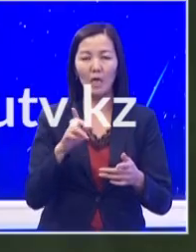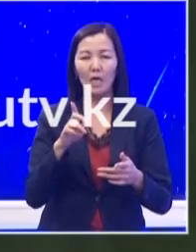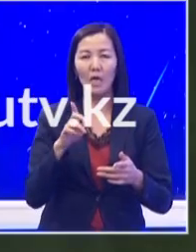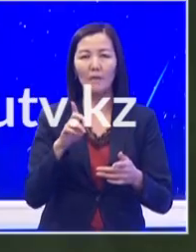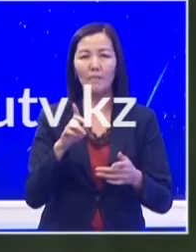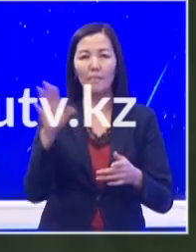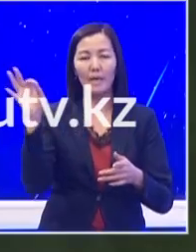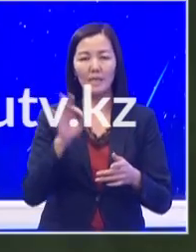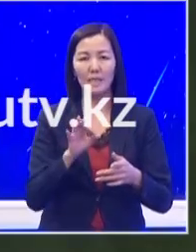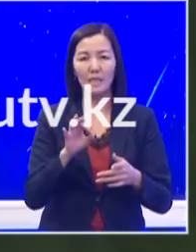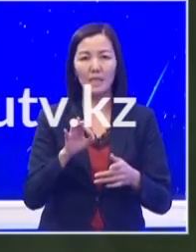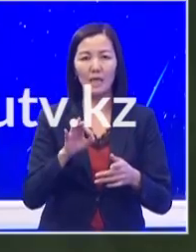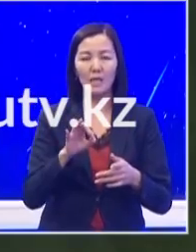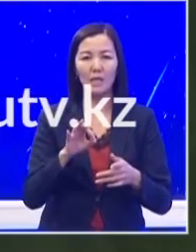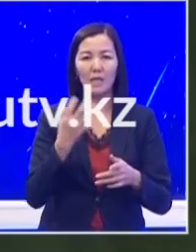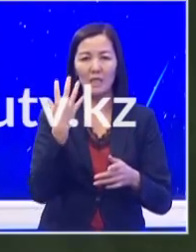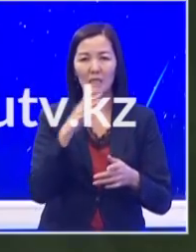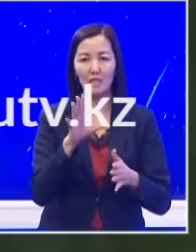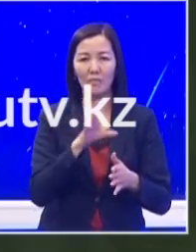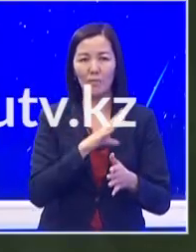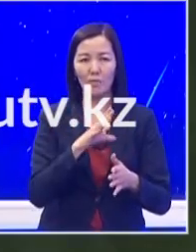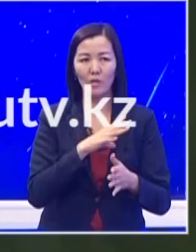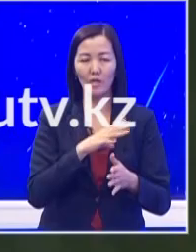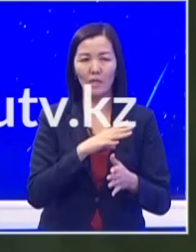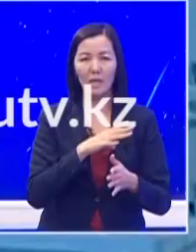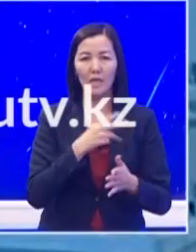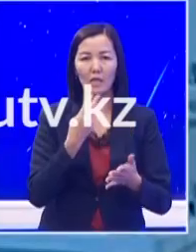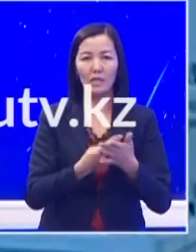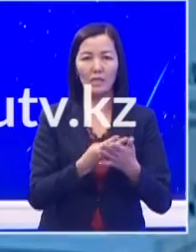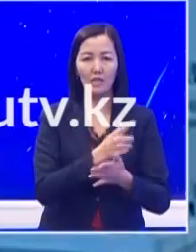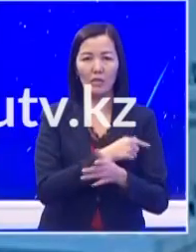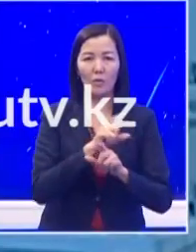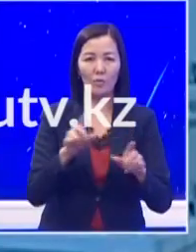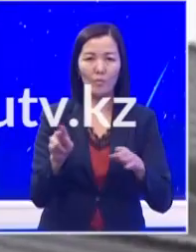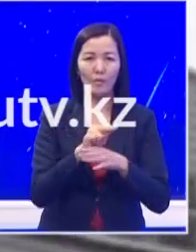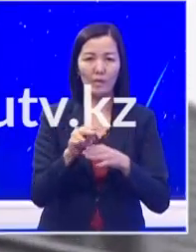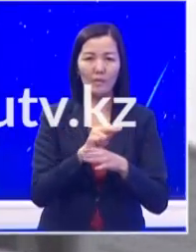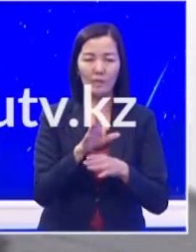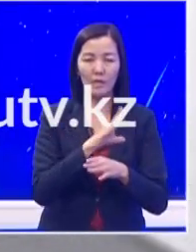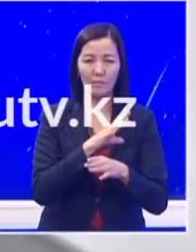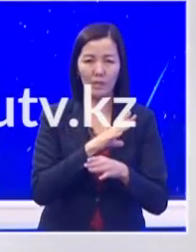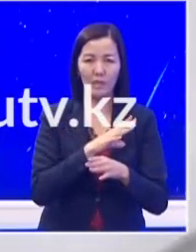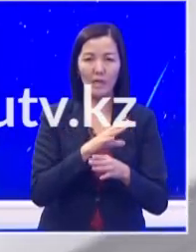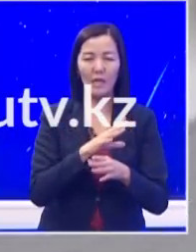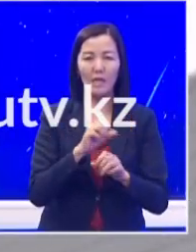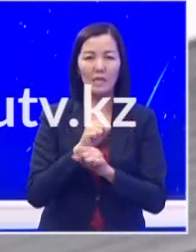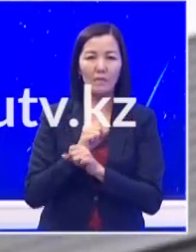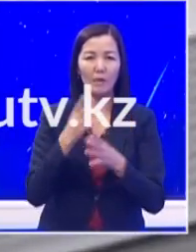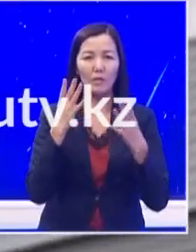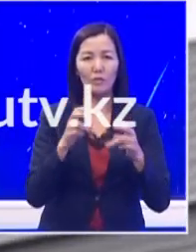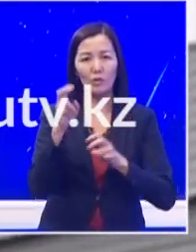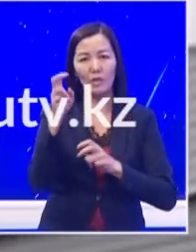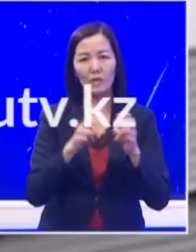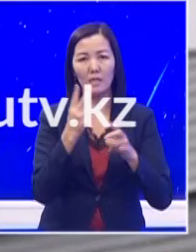жұмысшы жедел жәрдеммен ауруханаға жеткізіліп, жансақтау бөліміне түсті. Дәрігерлер оған терапия жасады. Айта кетейік, демалыс күндері кәсіпорында